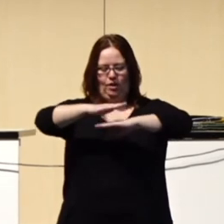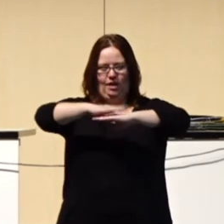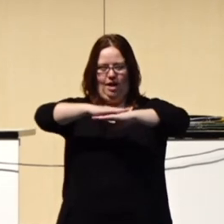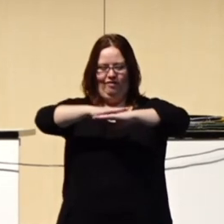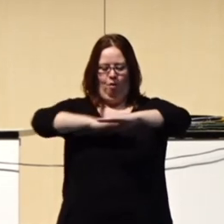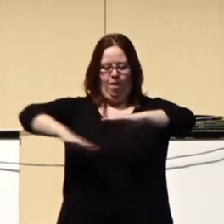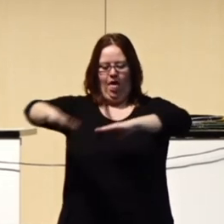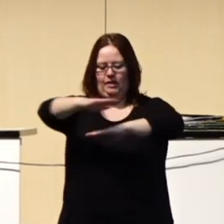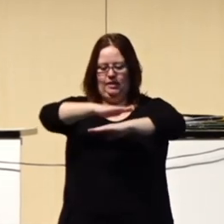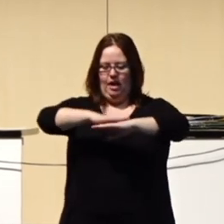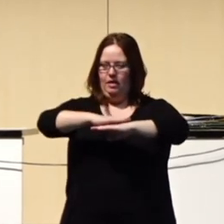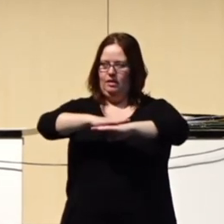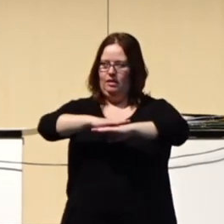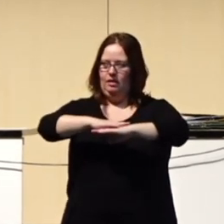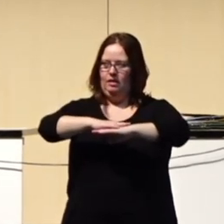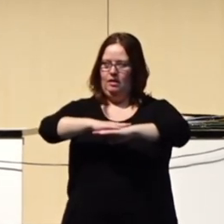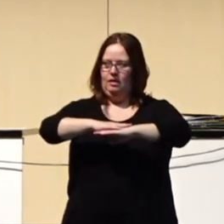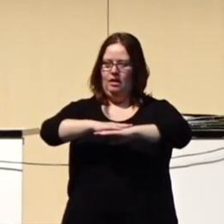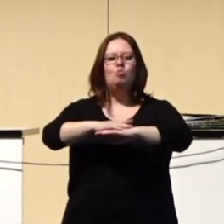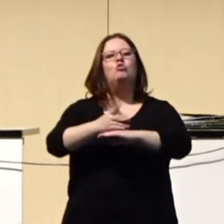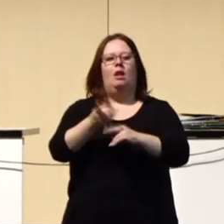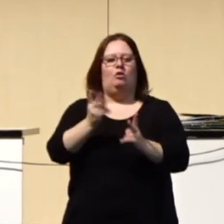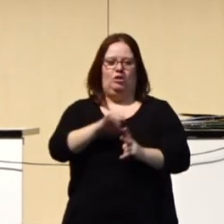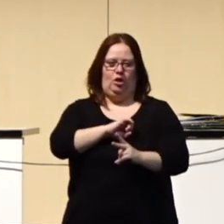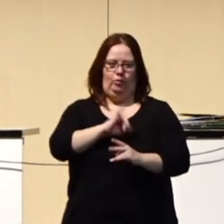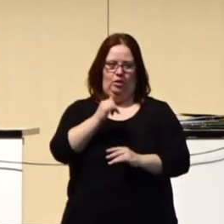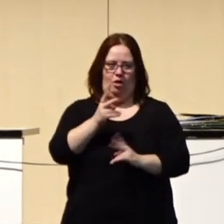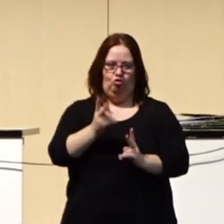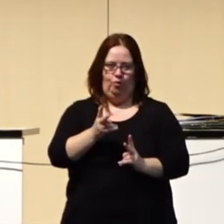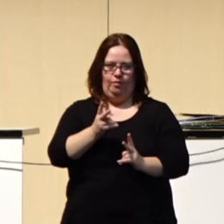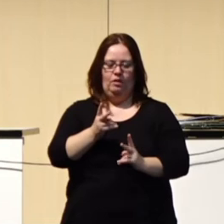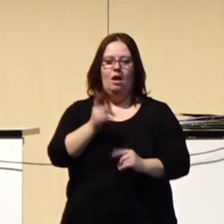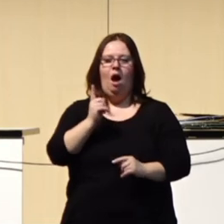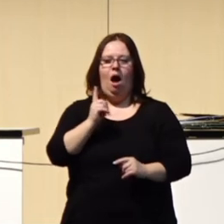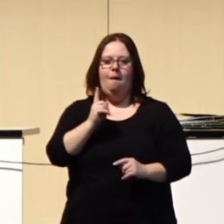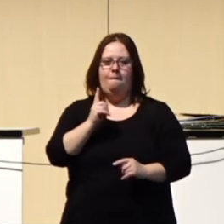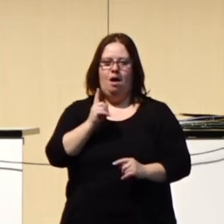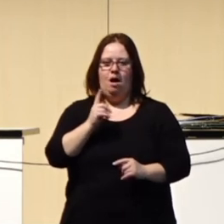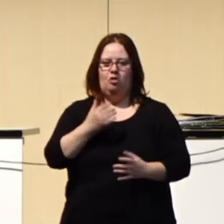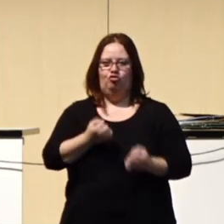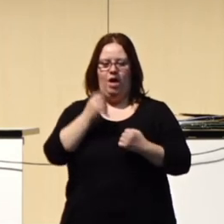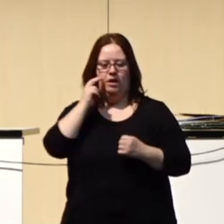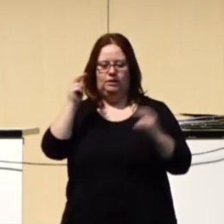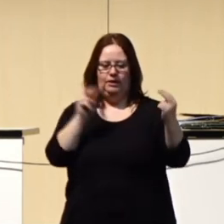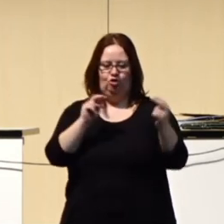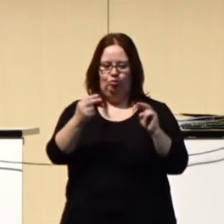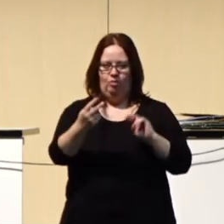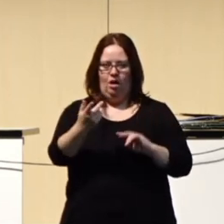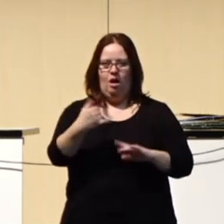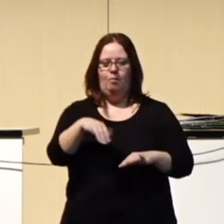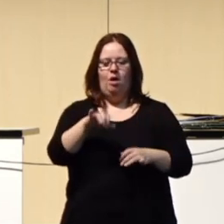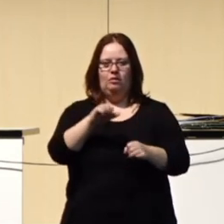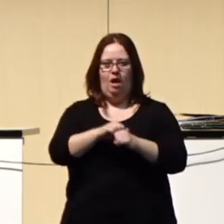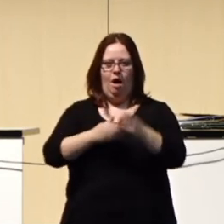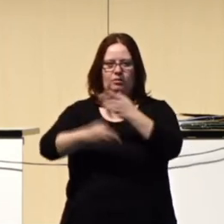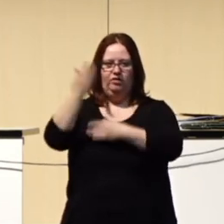des Platzes. Das ist natürlich sehr wohl städtisches Eigentum. Und weil das aber schwer sichtbar ist, hat meine